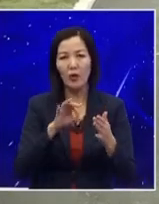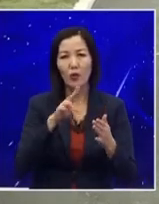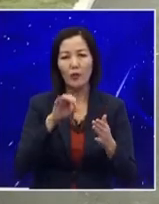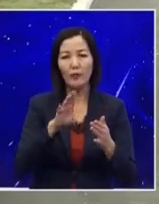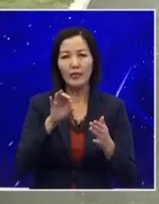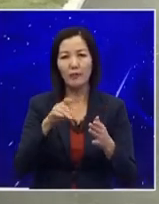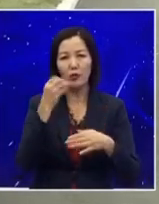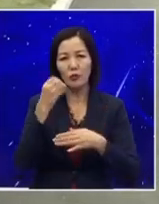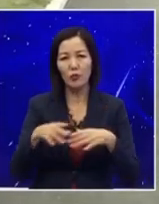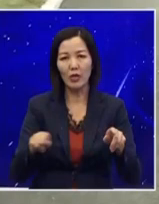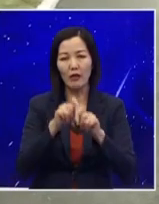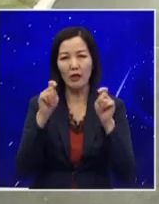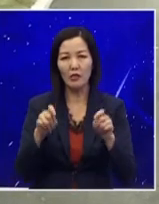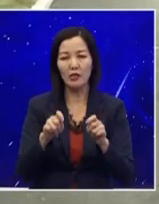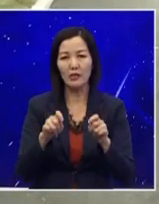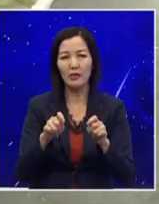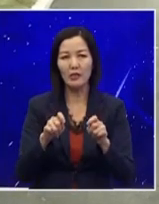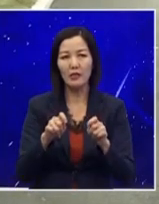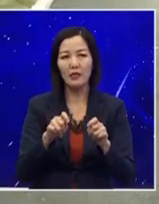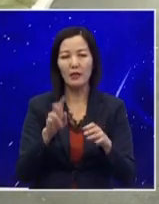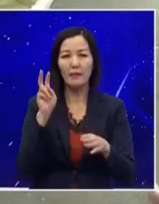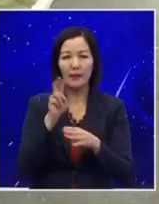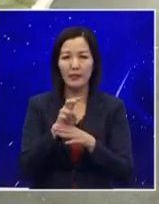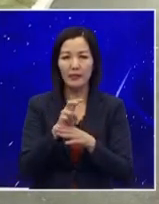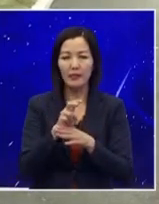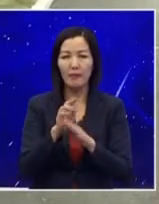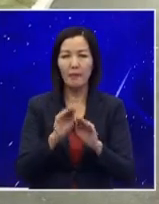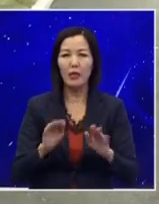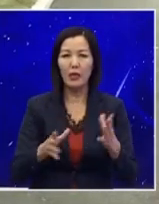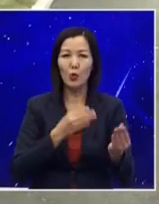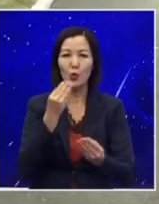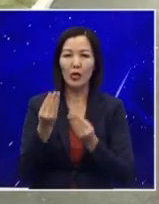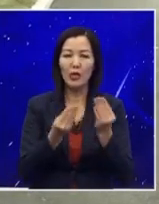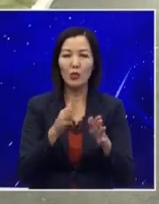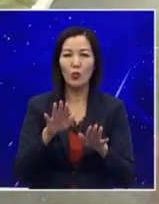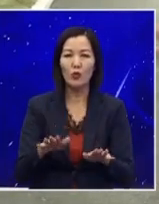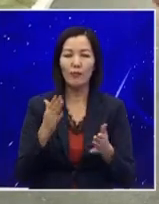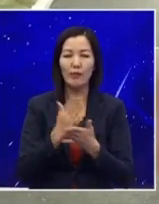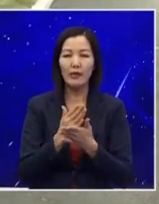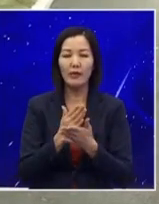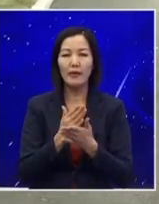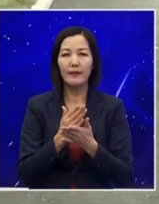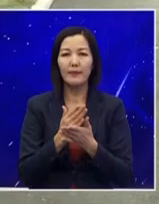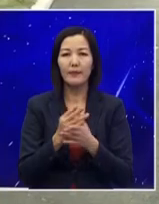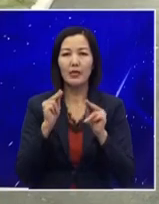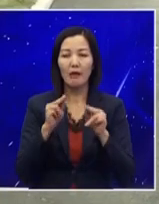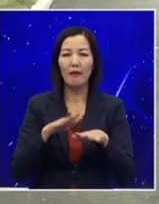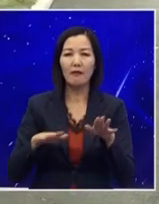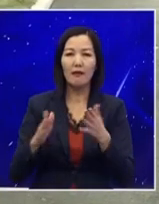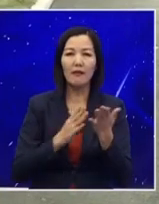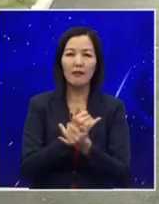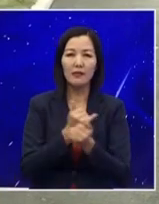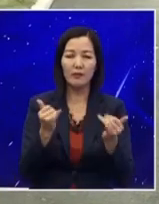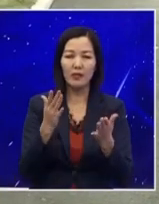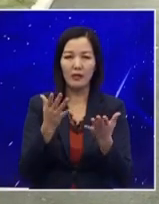space ашылдық. Кіреді, өзінің балалар ойнайтын өңірі бар, орны бар. Және де адалдық алаңы